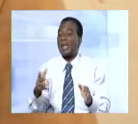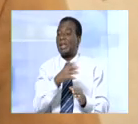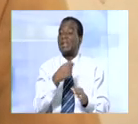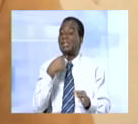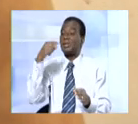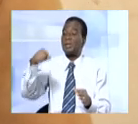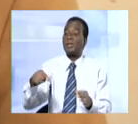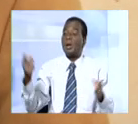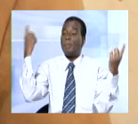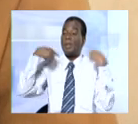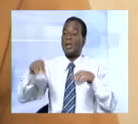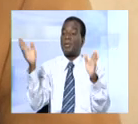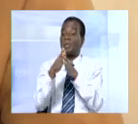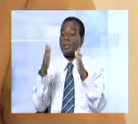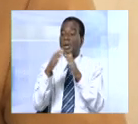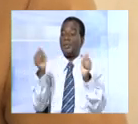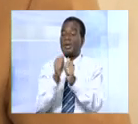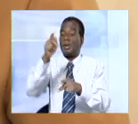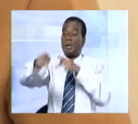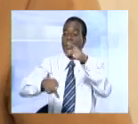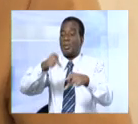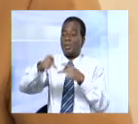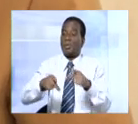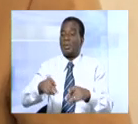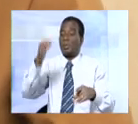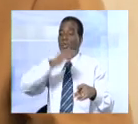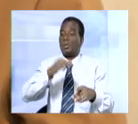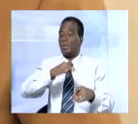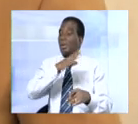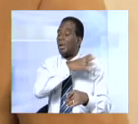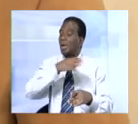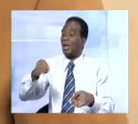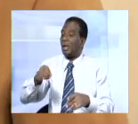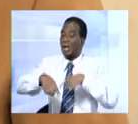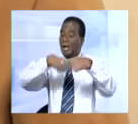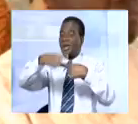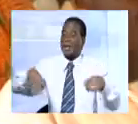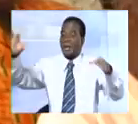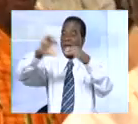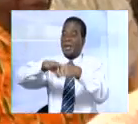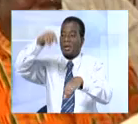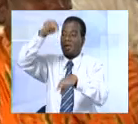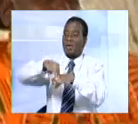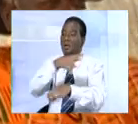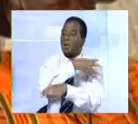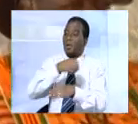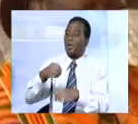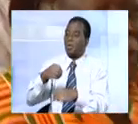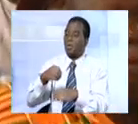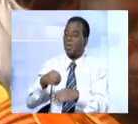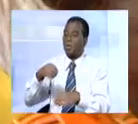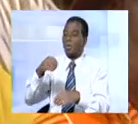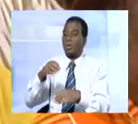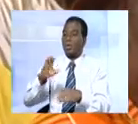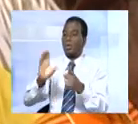rappelé au cours d'une rencontre avec la population l'intérêt et la nécessité d'aller à la réconciliation et